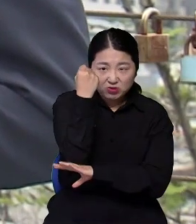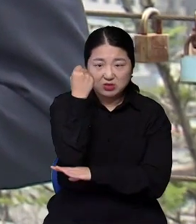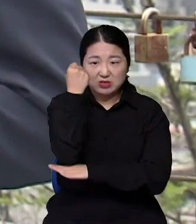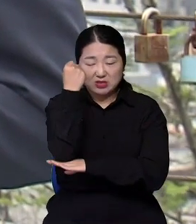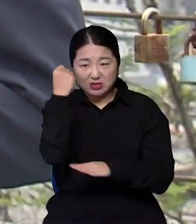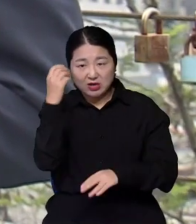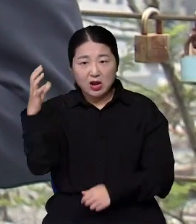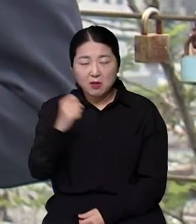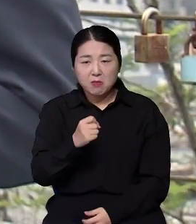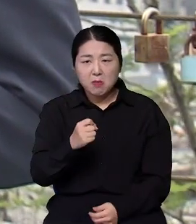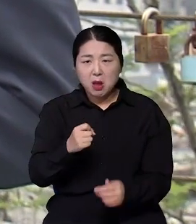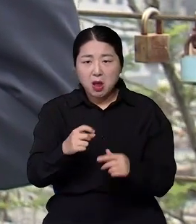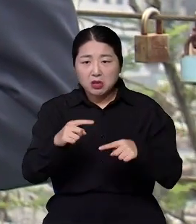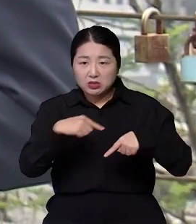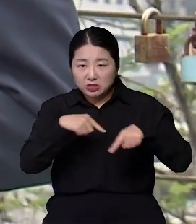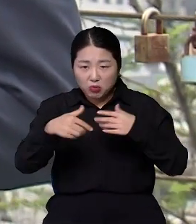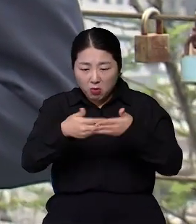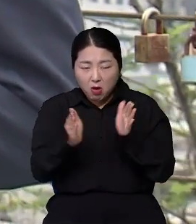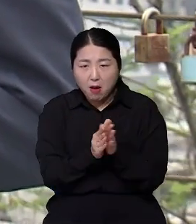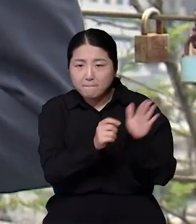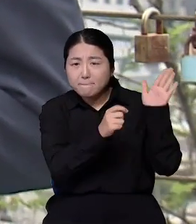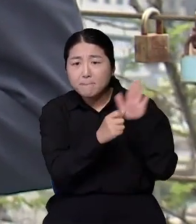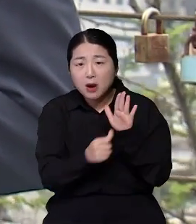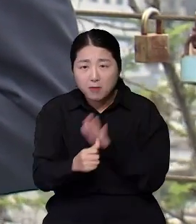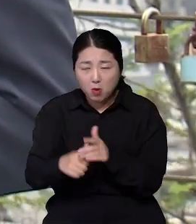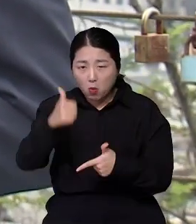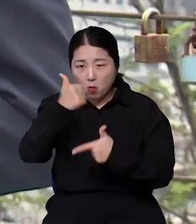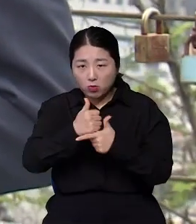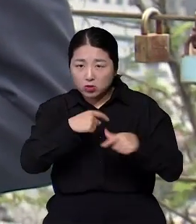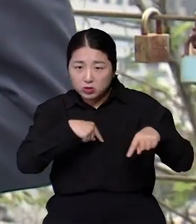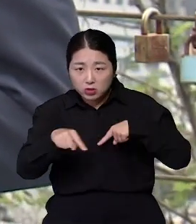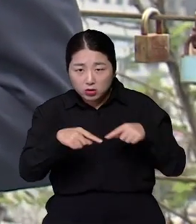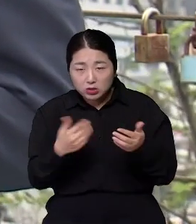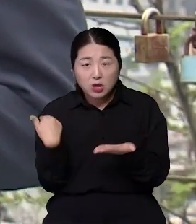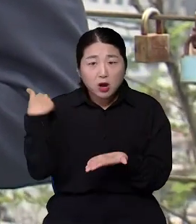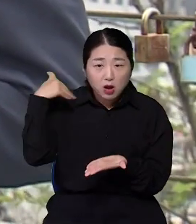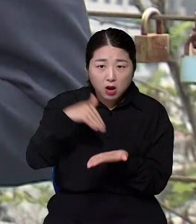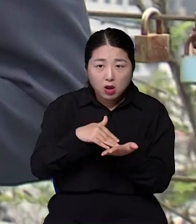불구하고 번번이 지도부 입성에 실패하면서 호남 정치력 복원은